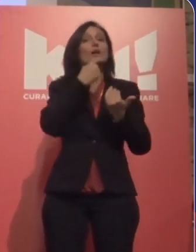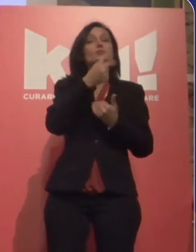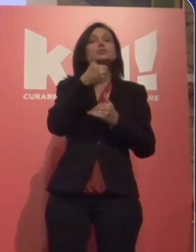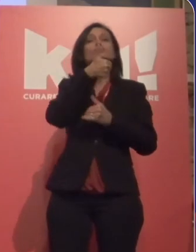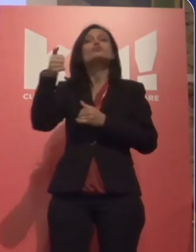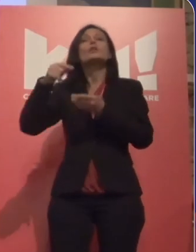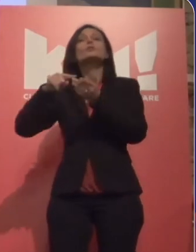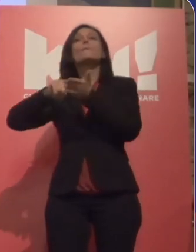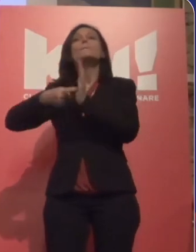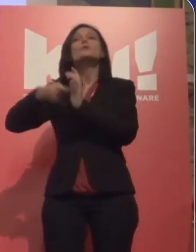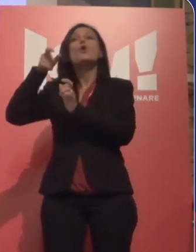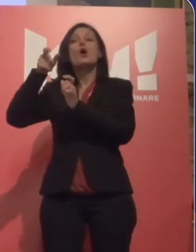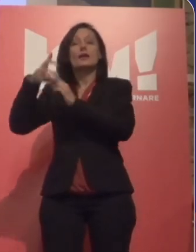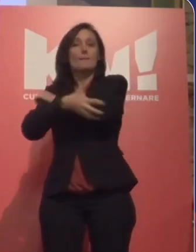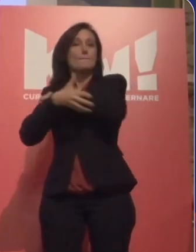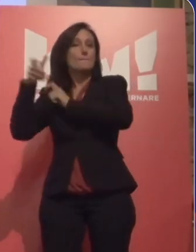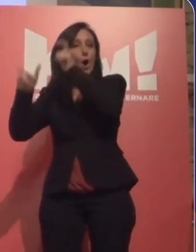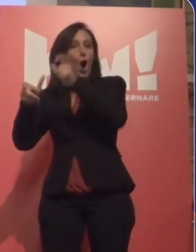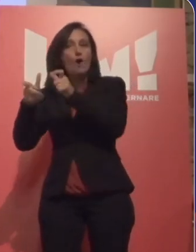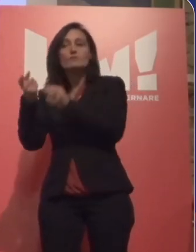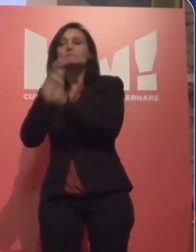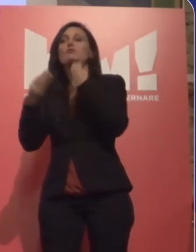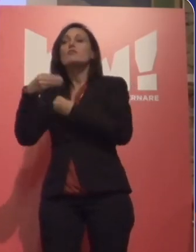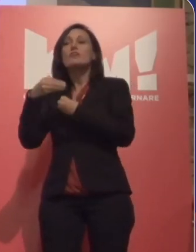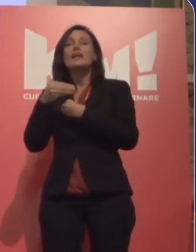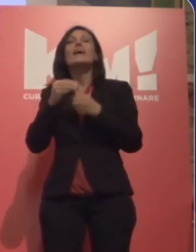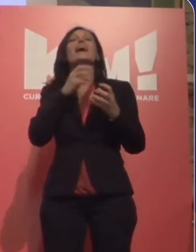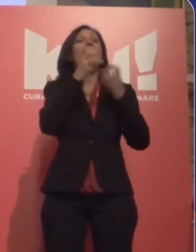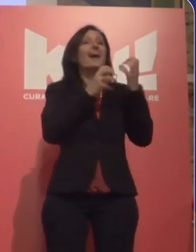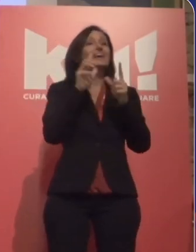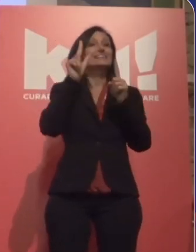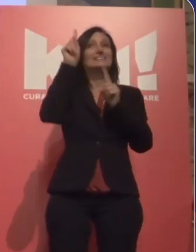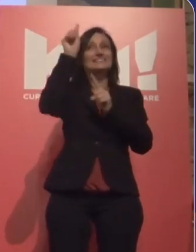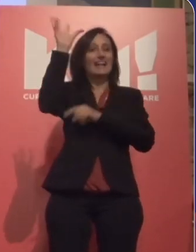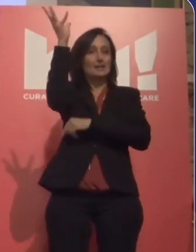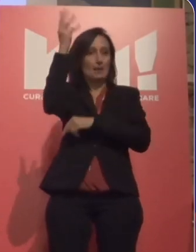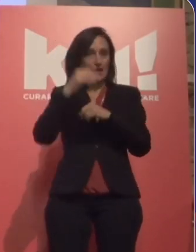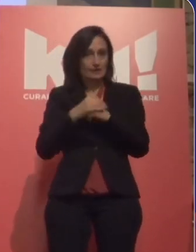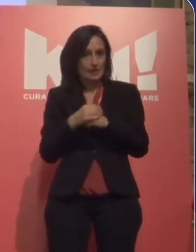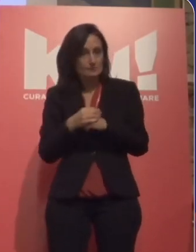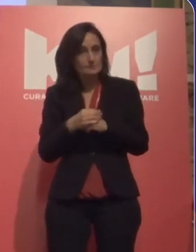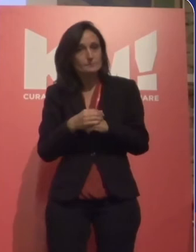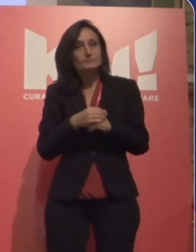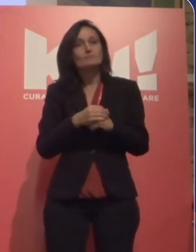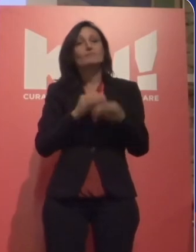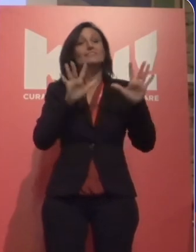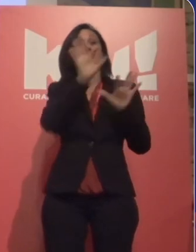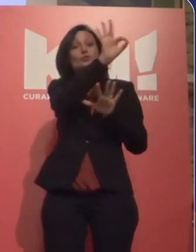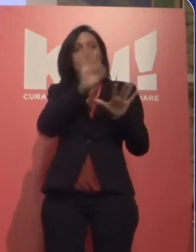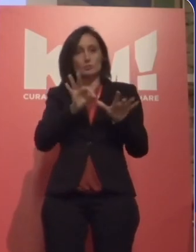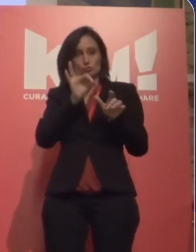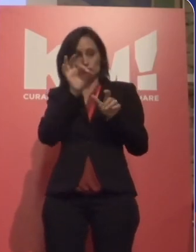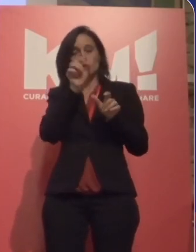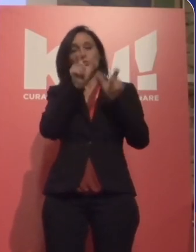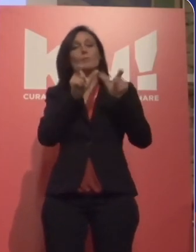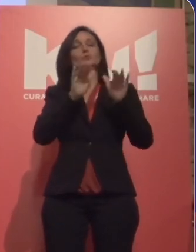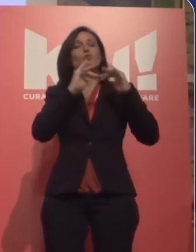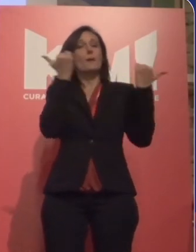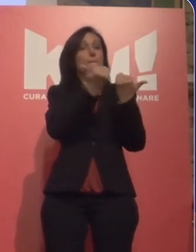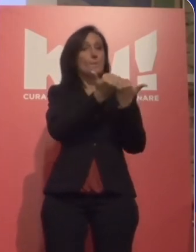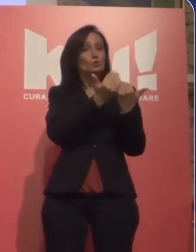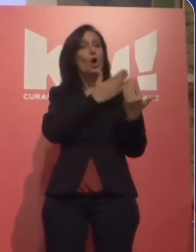climatica il 10 per cento delle persone nel mondo e responsabile del 50 per cento delle emissioni